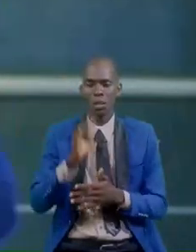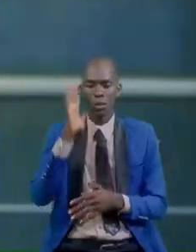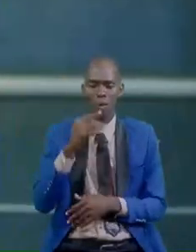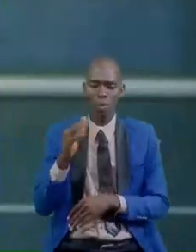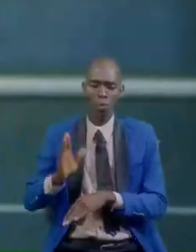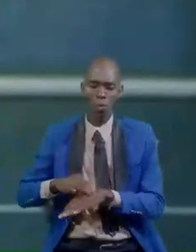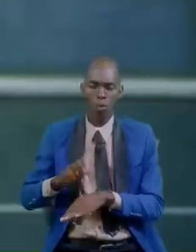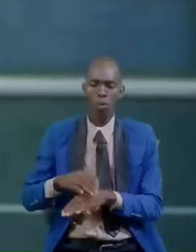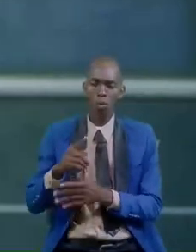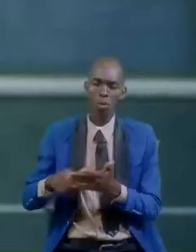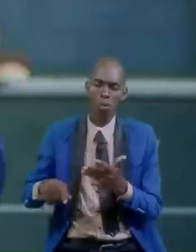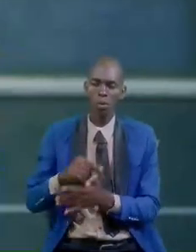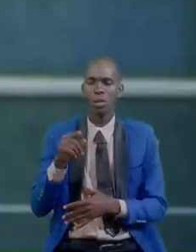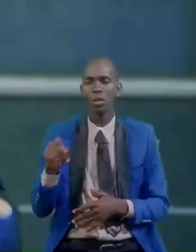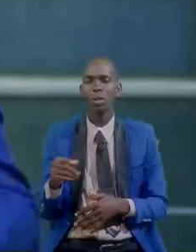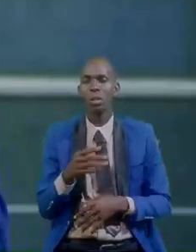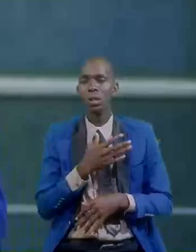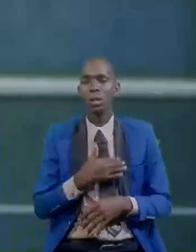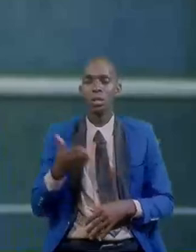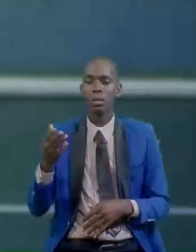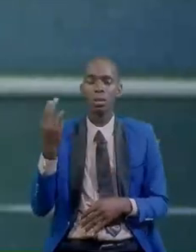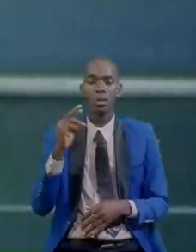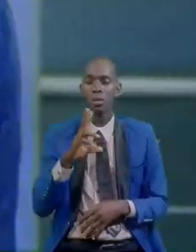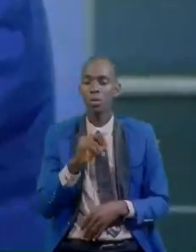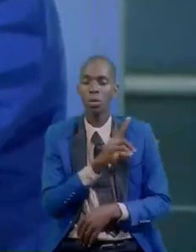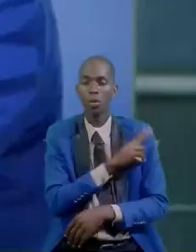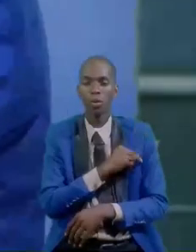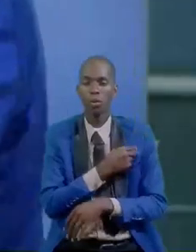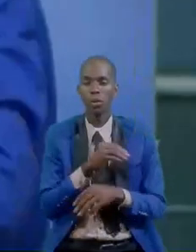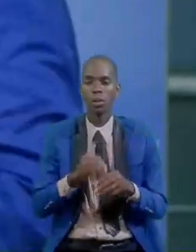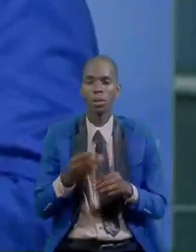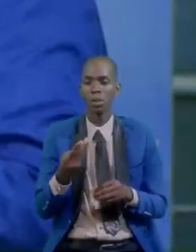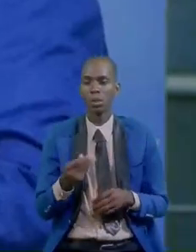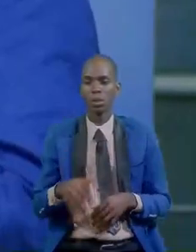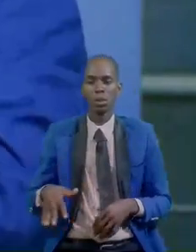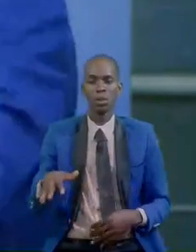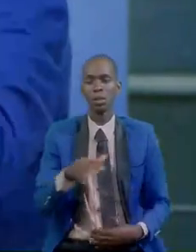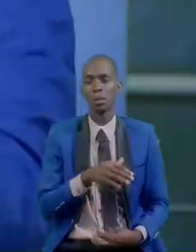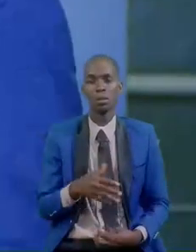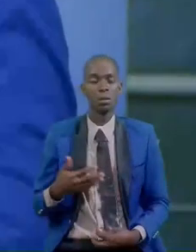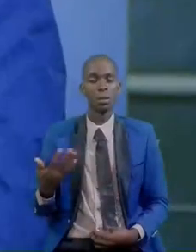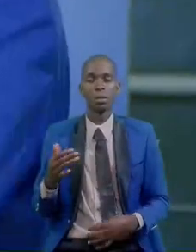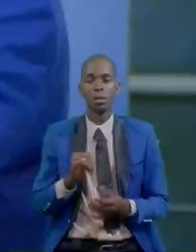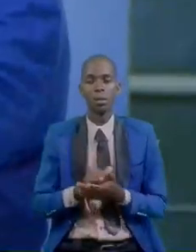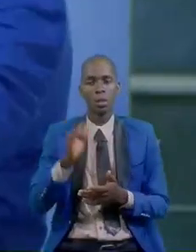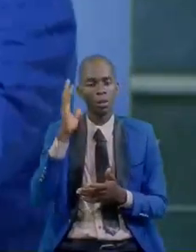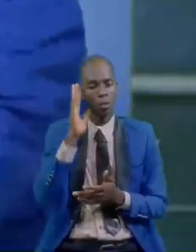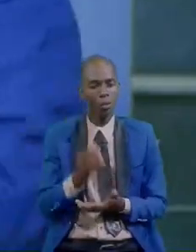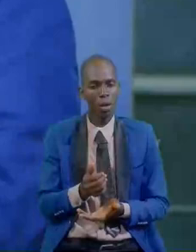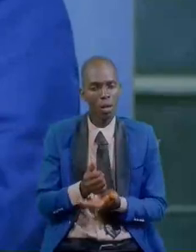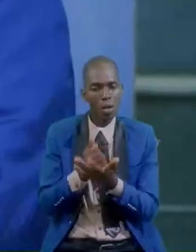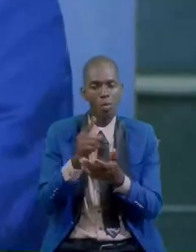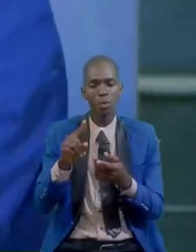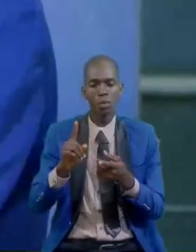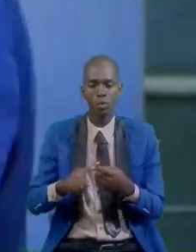dira. Il n'y avait aussi pas d'hôpitaux dans le pays. De ces psychiatres qui vont peut-être traiter